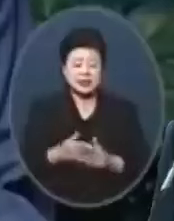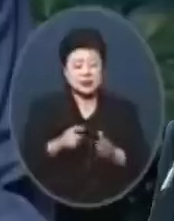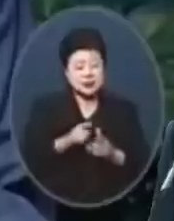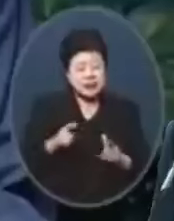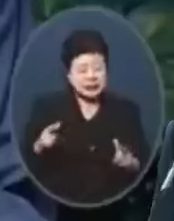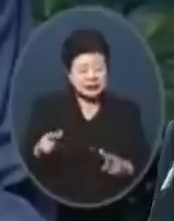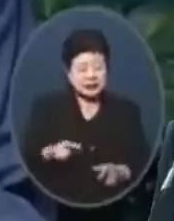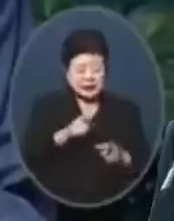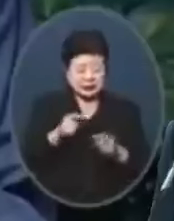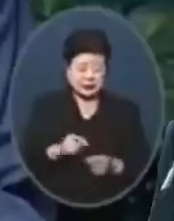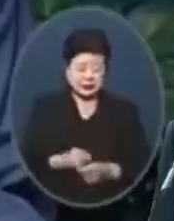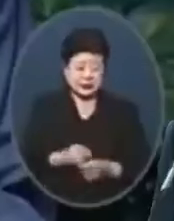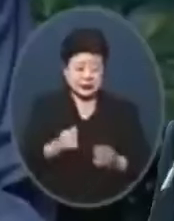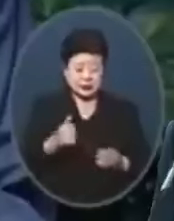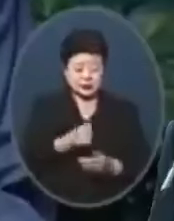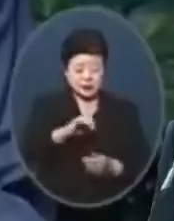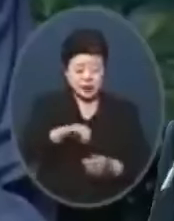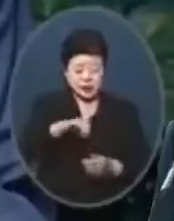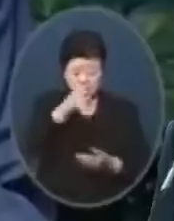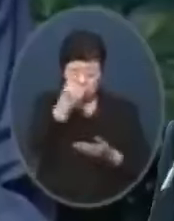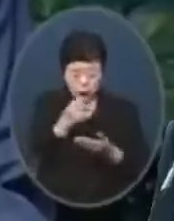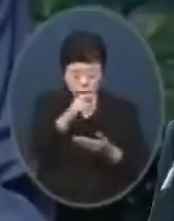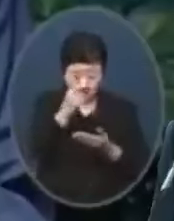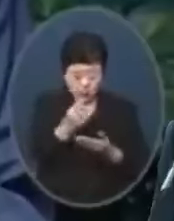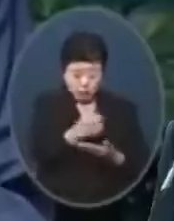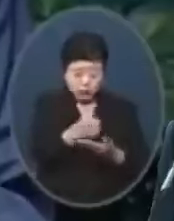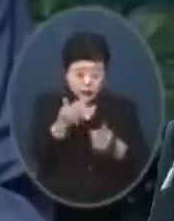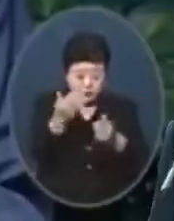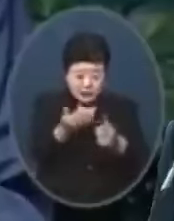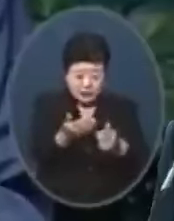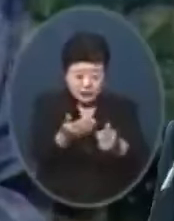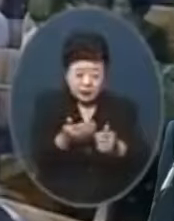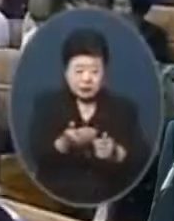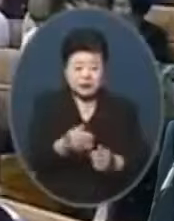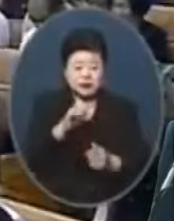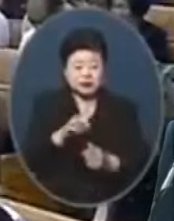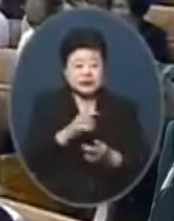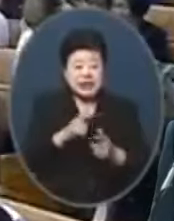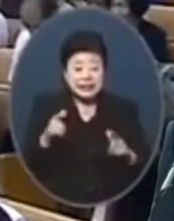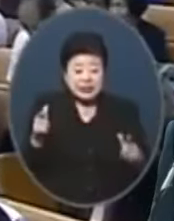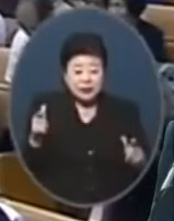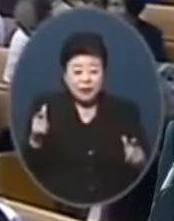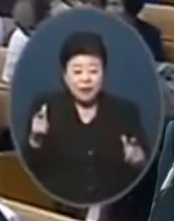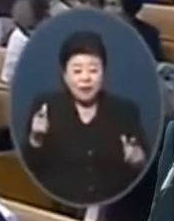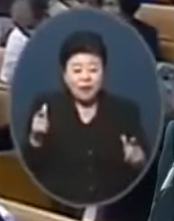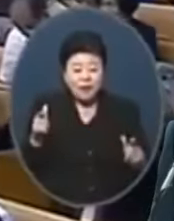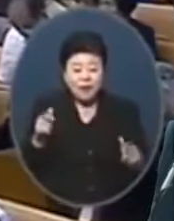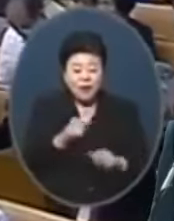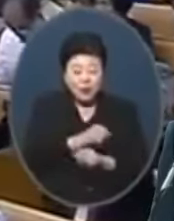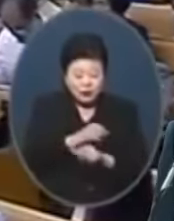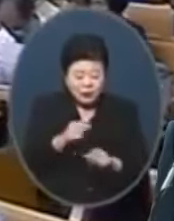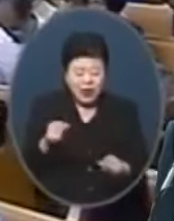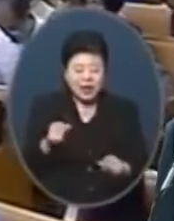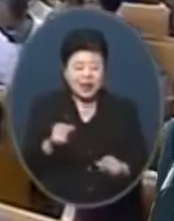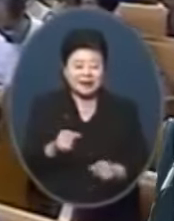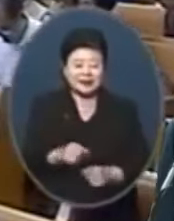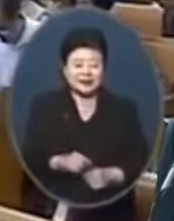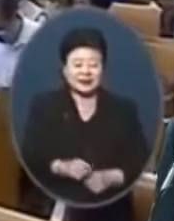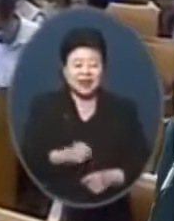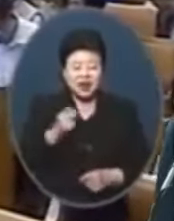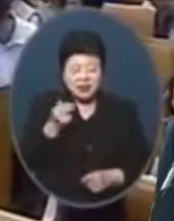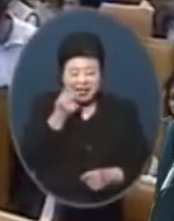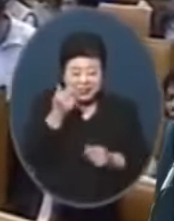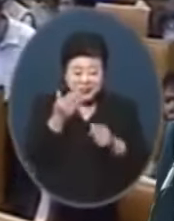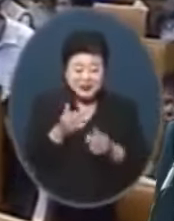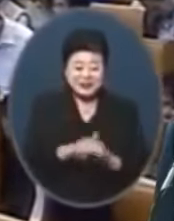않은 사람이나 타락한 사람은 주께로 나오면 주님이 꾸짖지 아니하시고 용서와 영생을